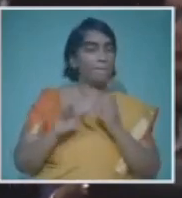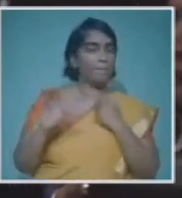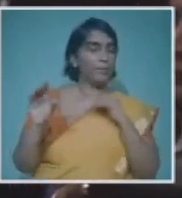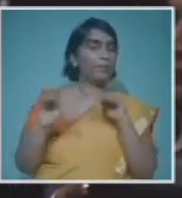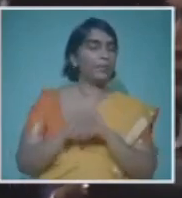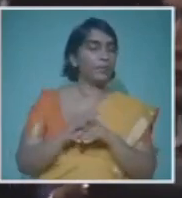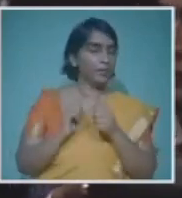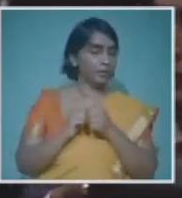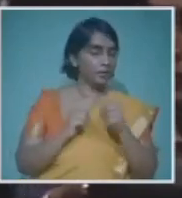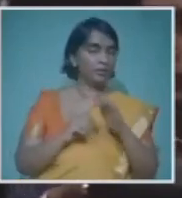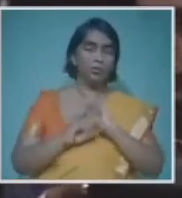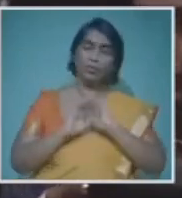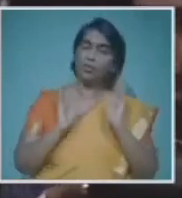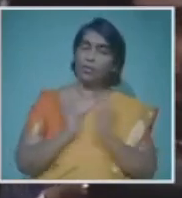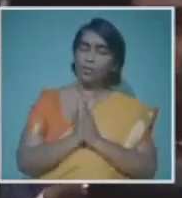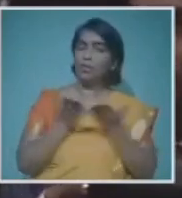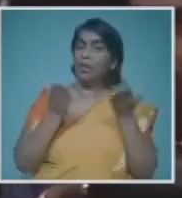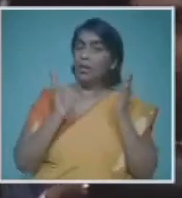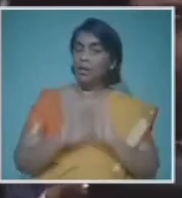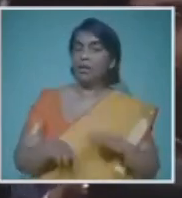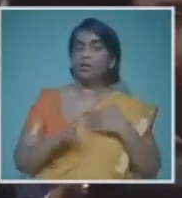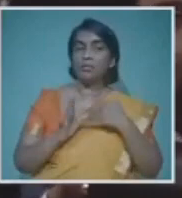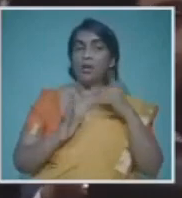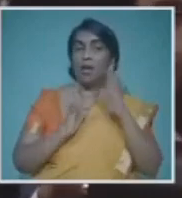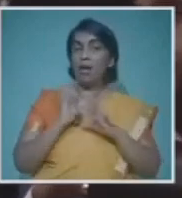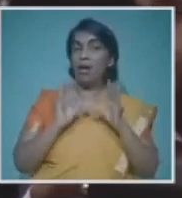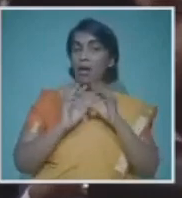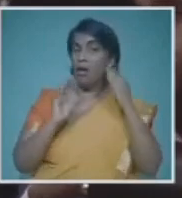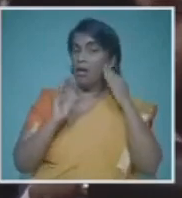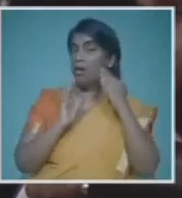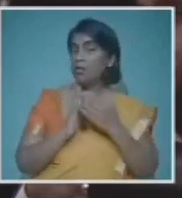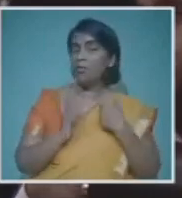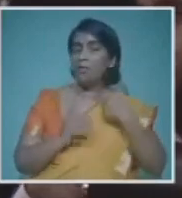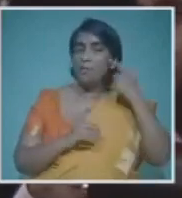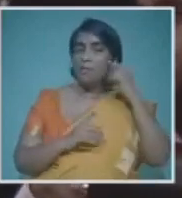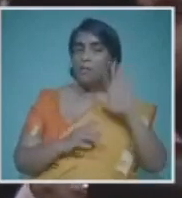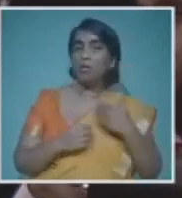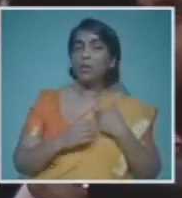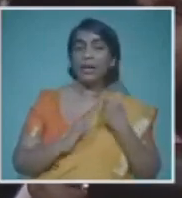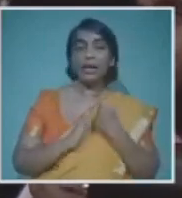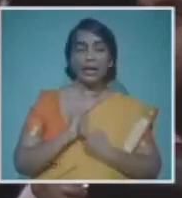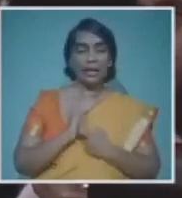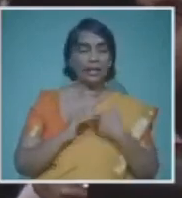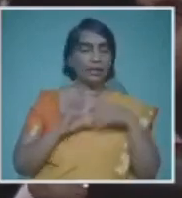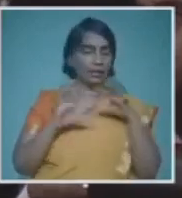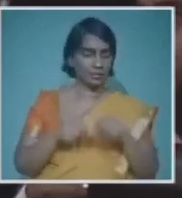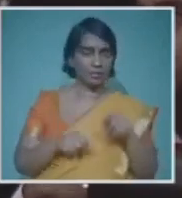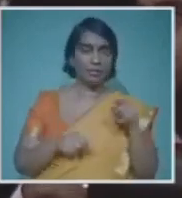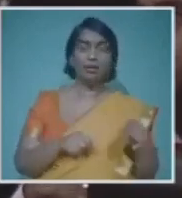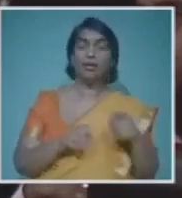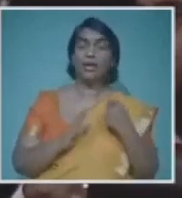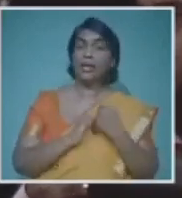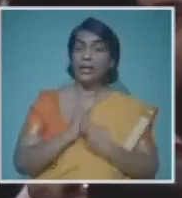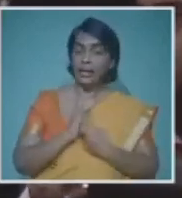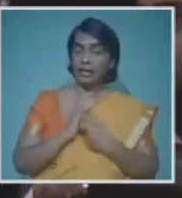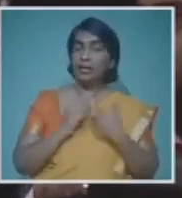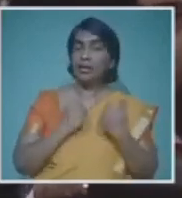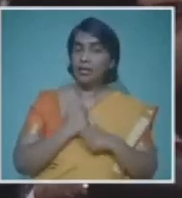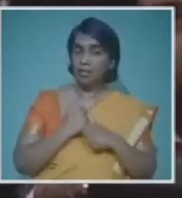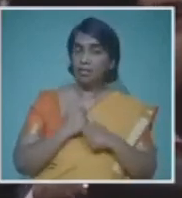ක්‍රියාත්මක කිරීමෙත් මේ හැම එකේම අවසාන අරමුණ අපි බලාපොරොත්තු මොකක්ද නීති ආධිපත්‍ය එතකොට මේ නීති